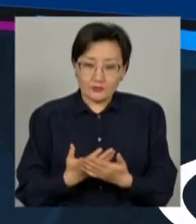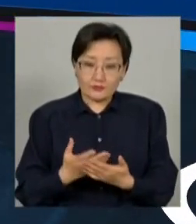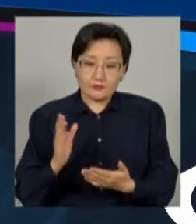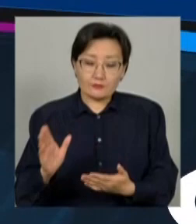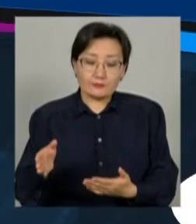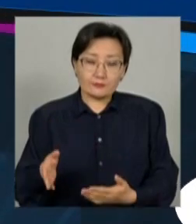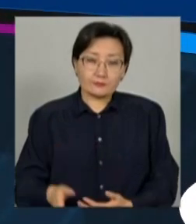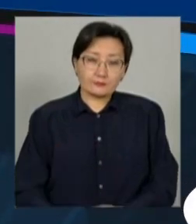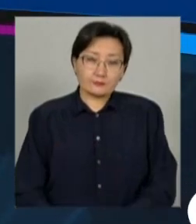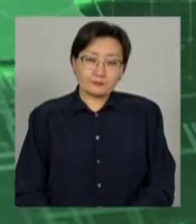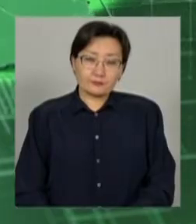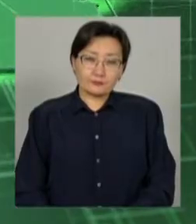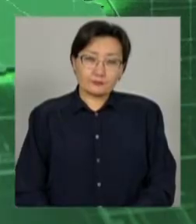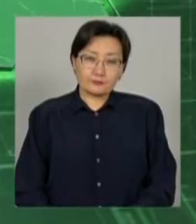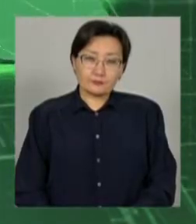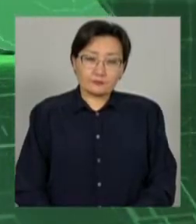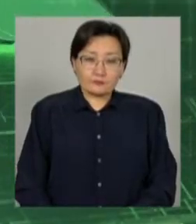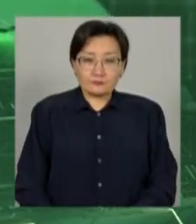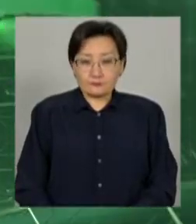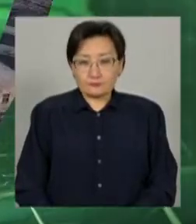Қазір көретіндеріңіз.